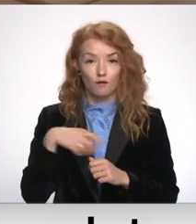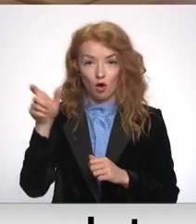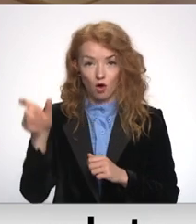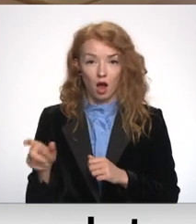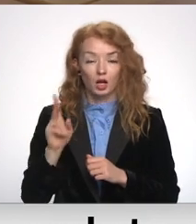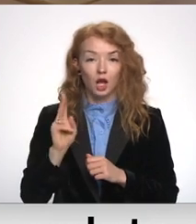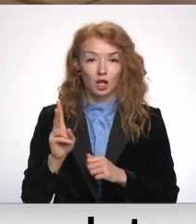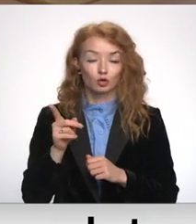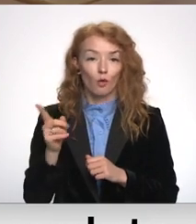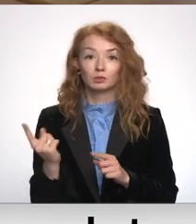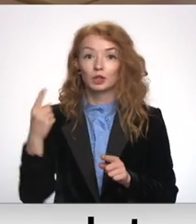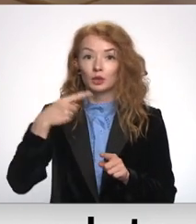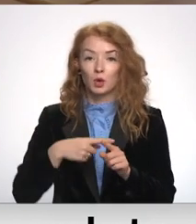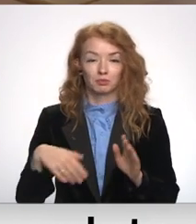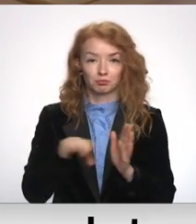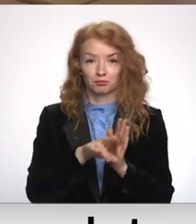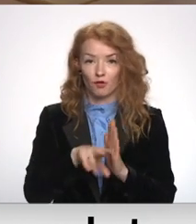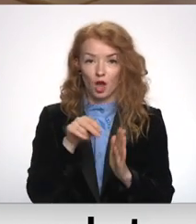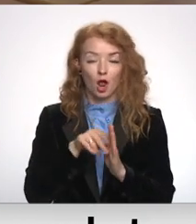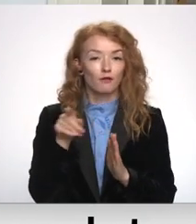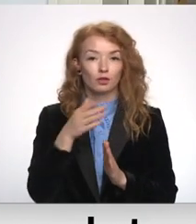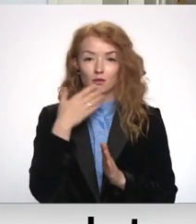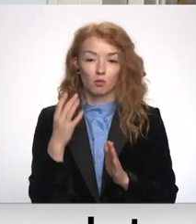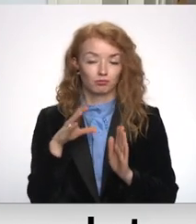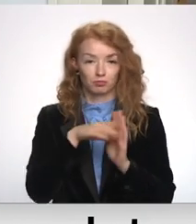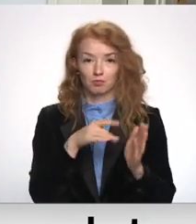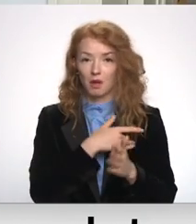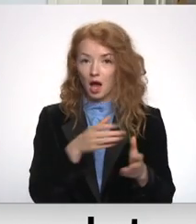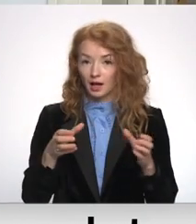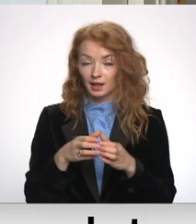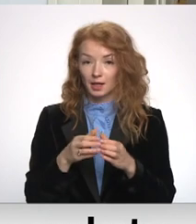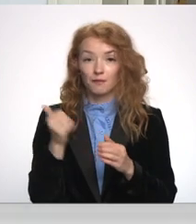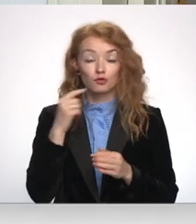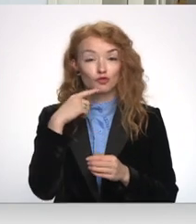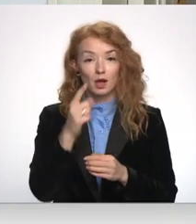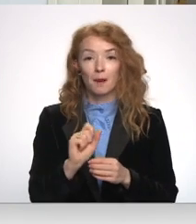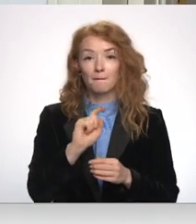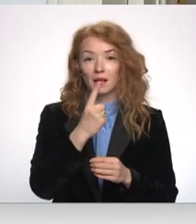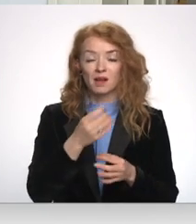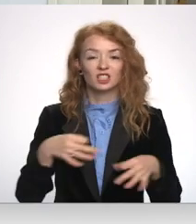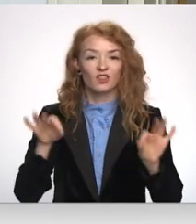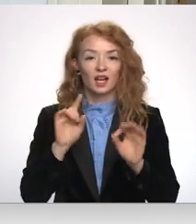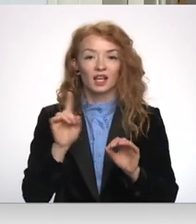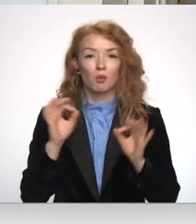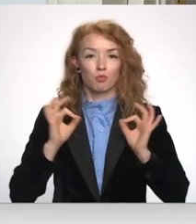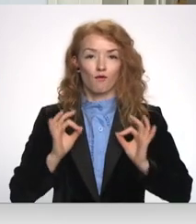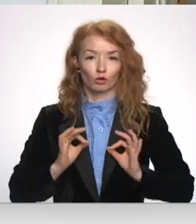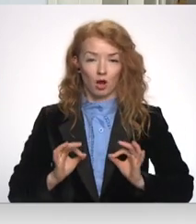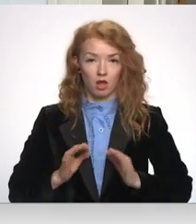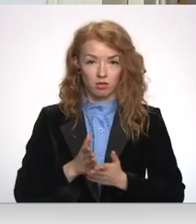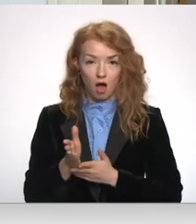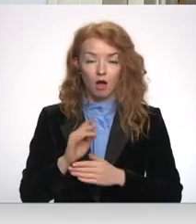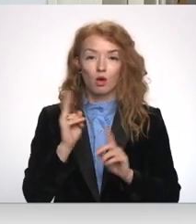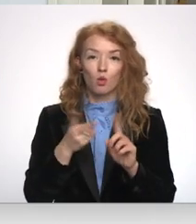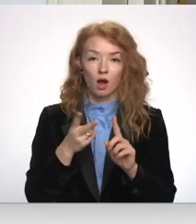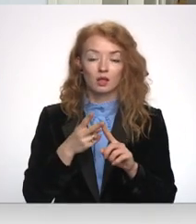vēlēšanās kandidē pirmo reizi un nav partijas biedrs. Vitāli svarīgi divi aspekti. Pirmo kartam ir profesionalitāte, otrais vesels